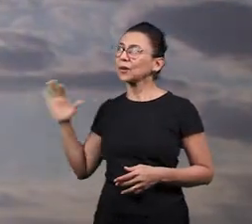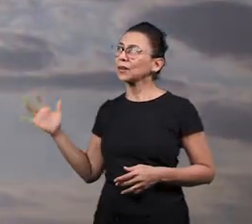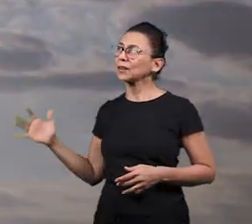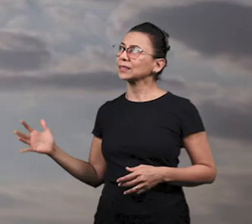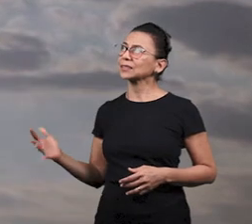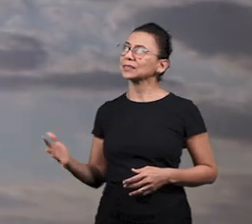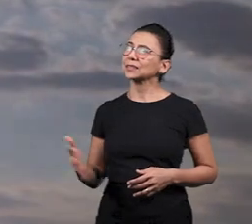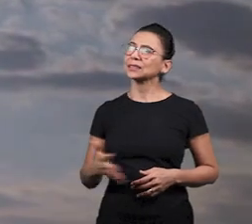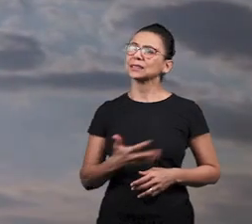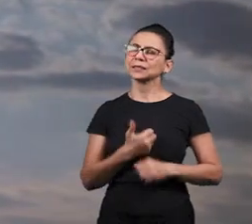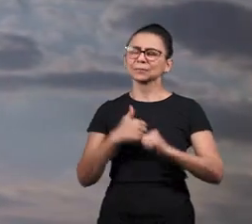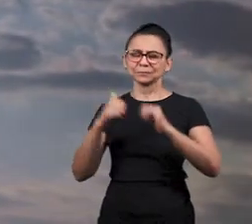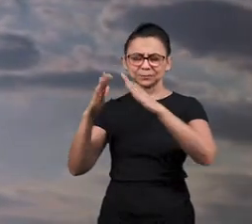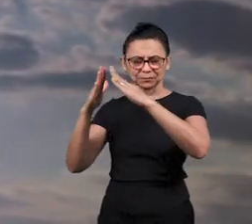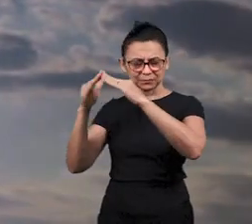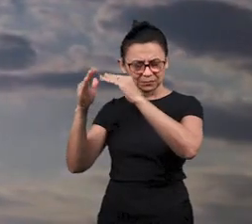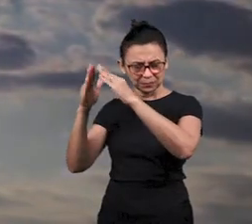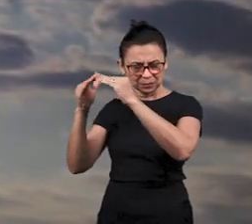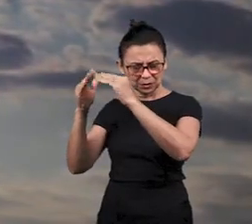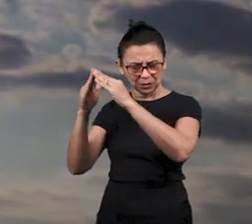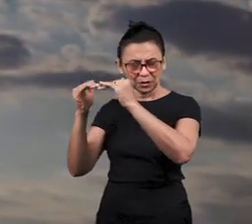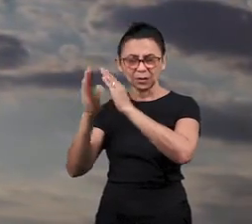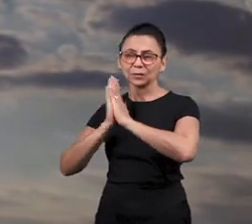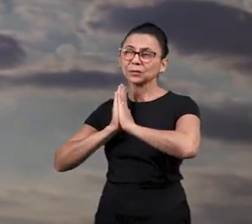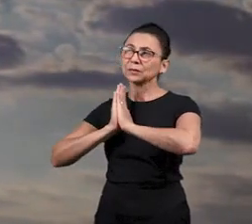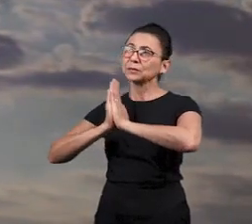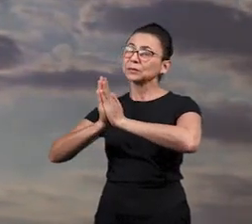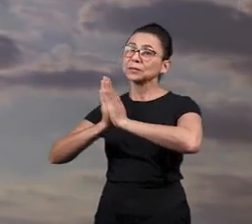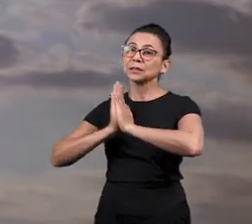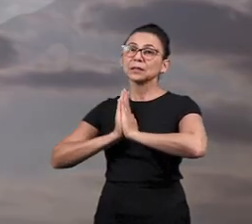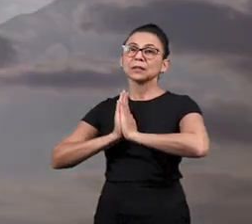я поклоняюсь и всегда молю.